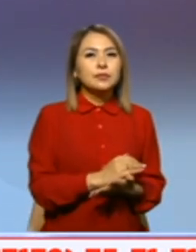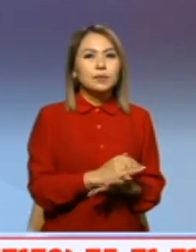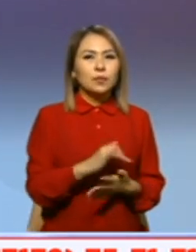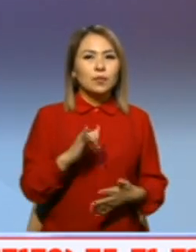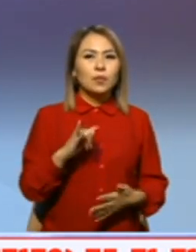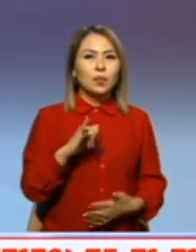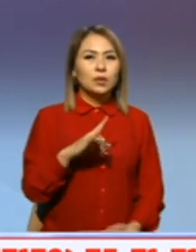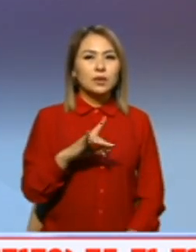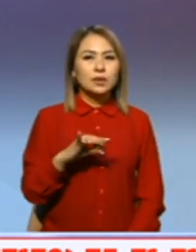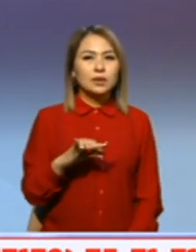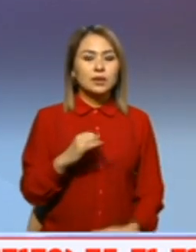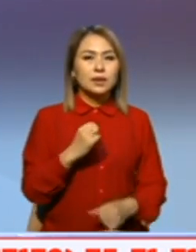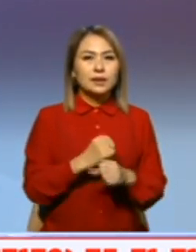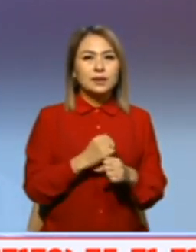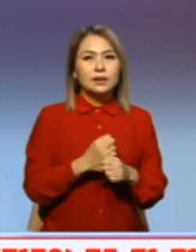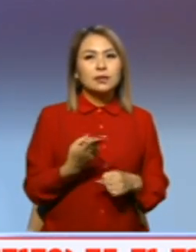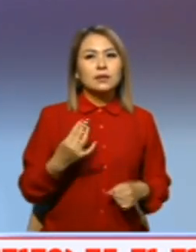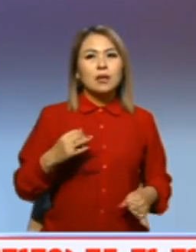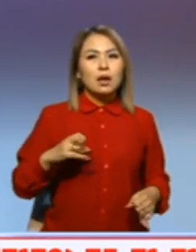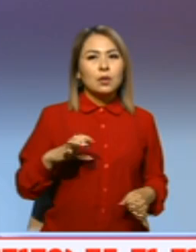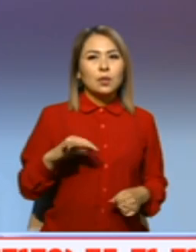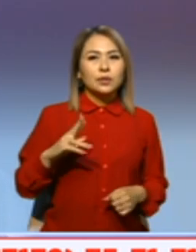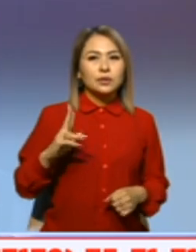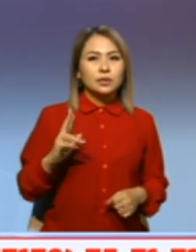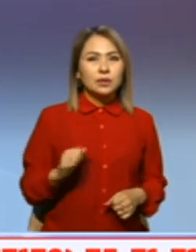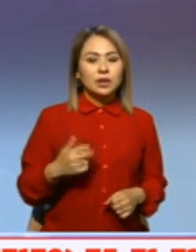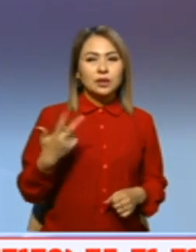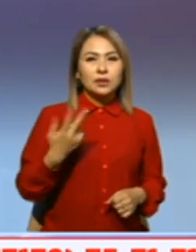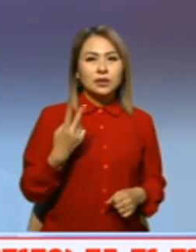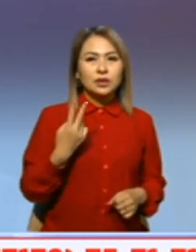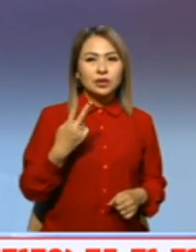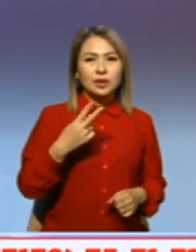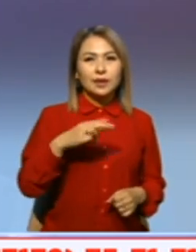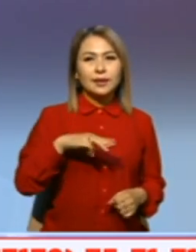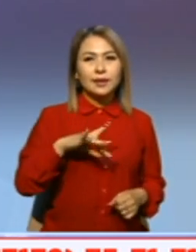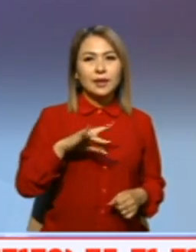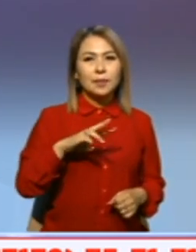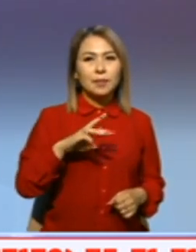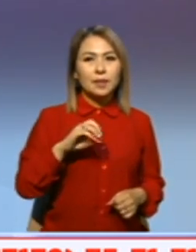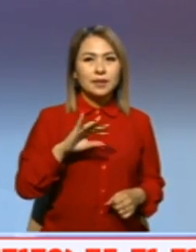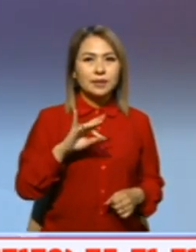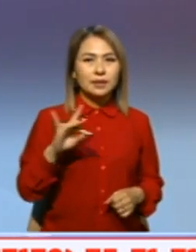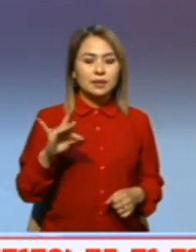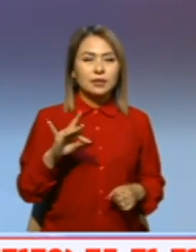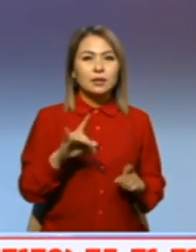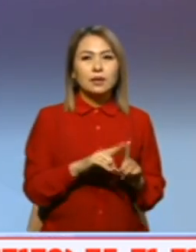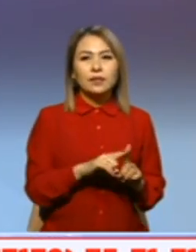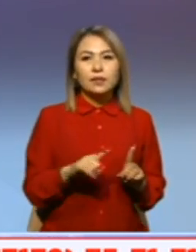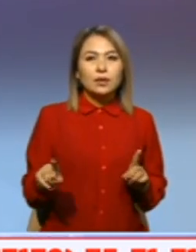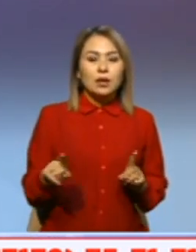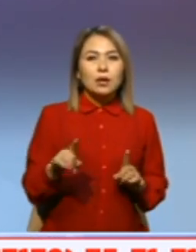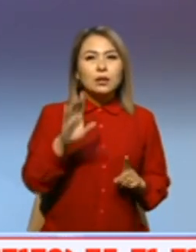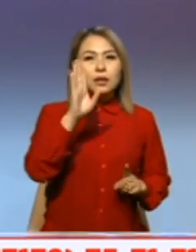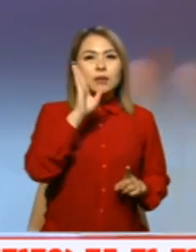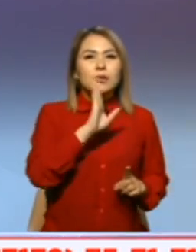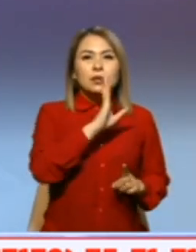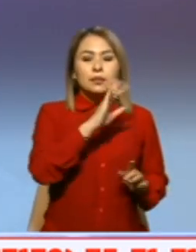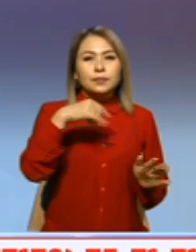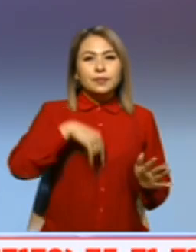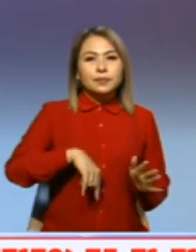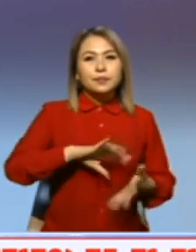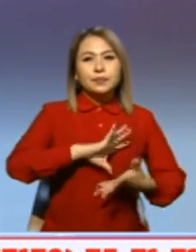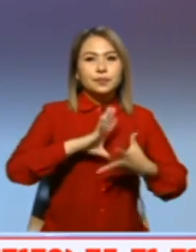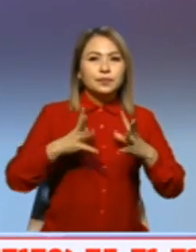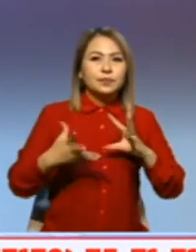УЗИ диагностикасы жүргізіледі. Ол кезде екінші триместрде бізде УЗИ арқылы ананың ішіндегі ұрықтың